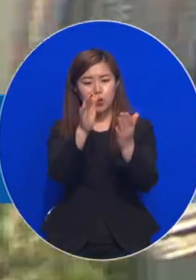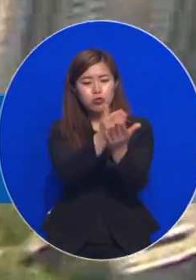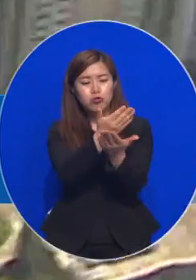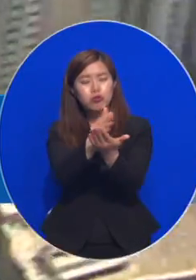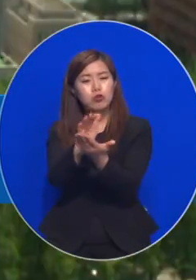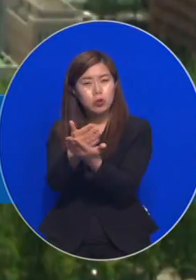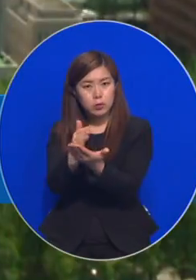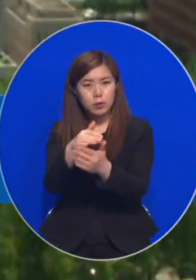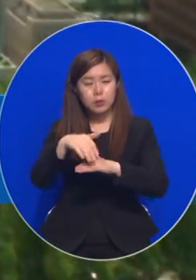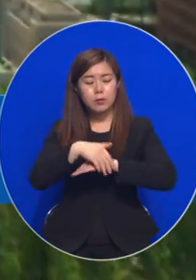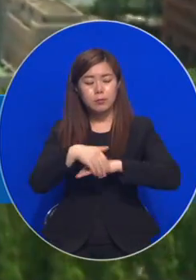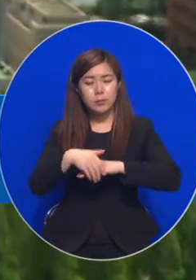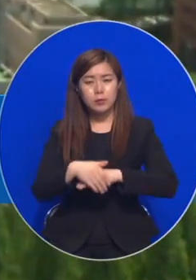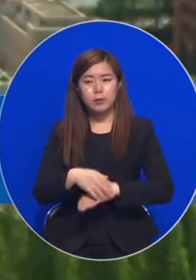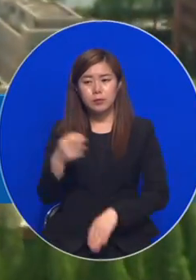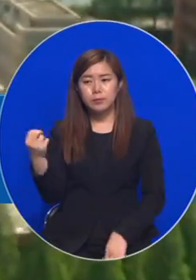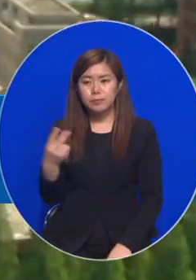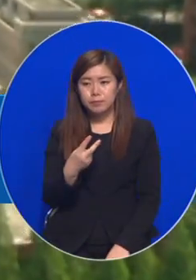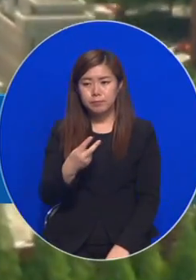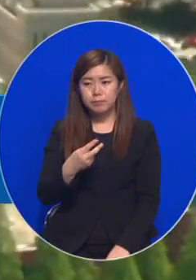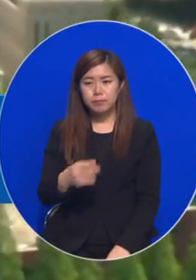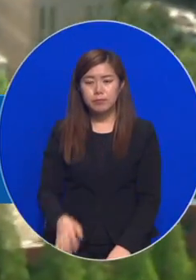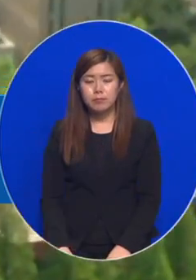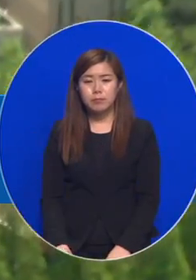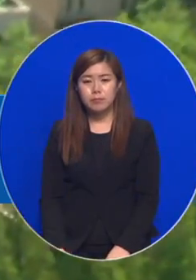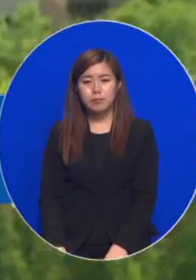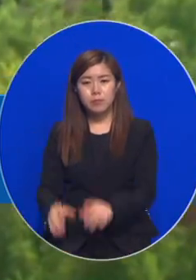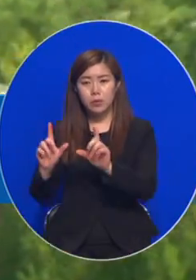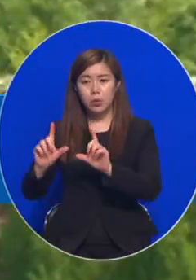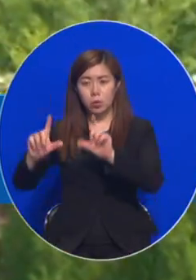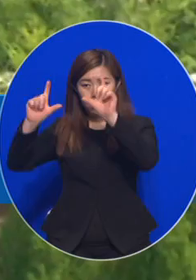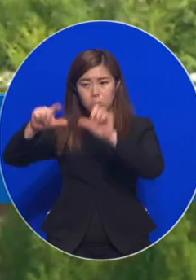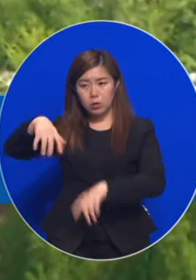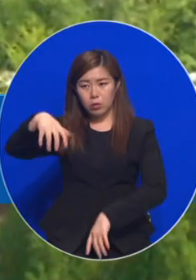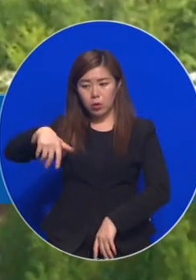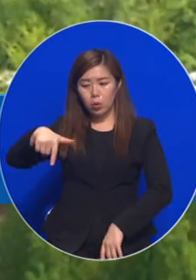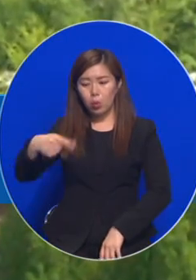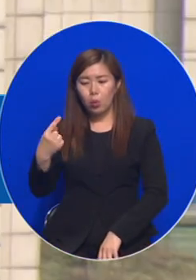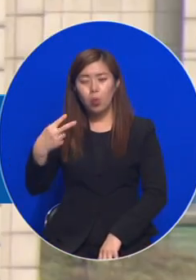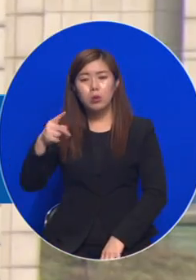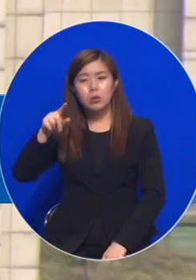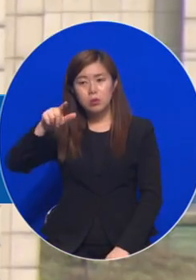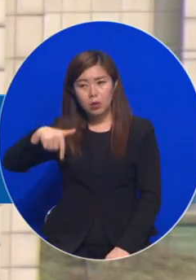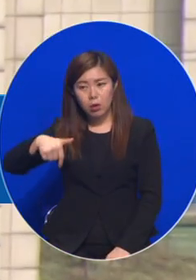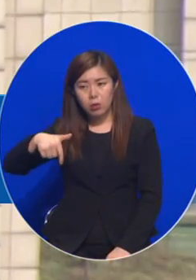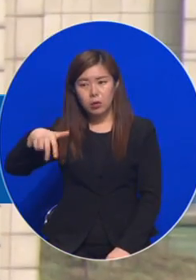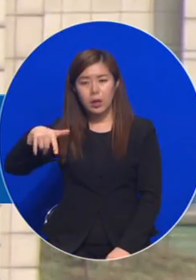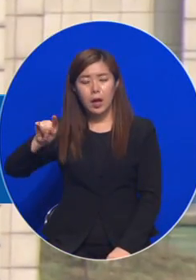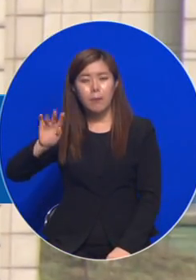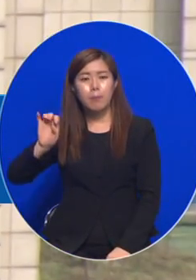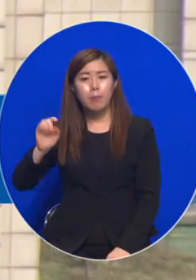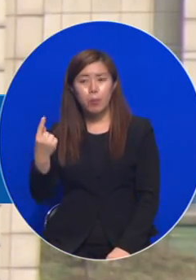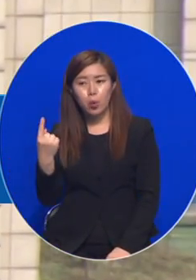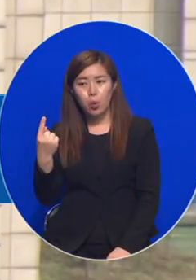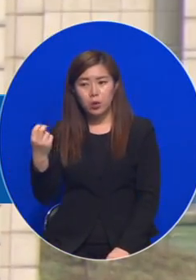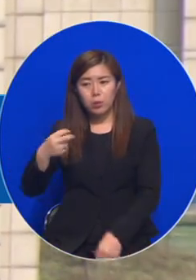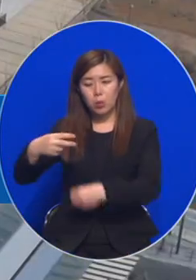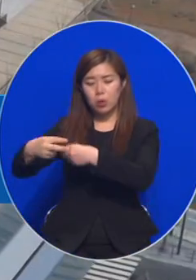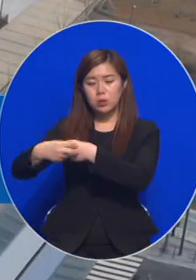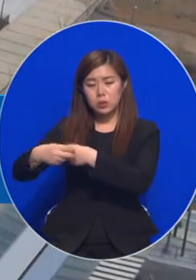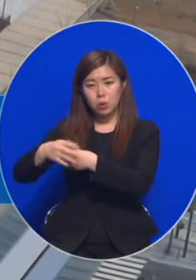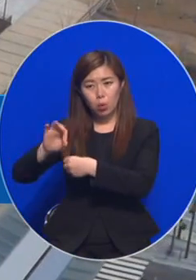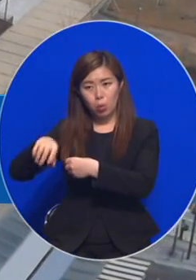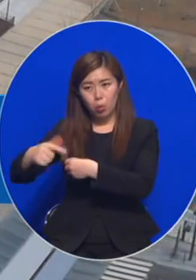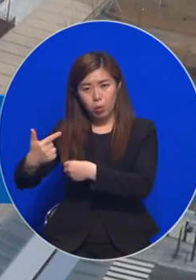맞춰졌습니다. 4대 권역별로 살펴보면 먼저 동남권은 고덕 강일과 개포 구룡마을, 서울 의료원,